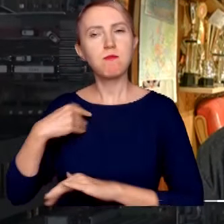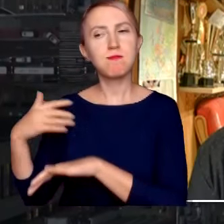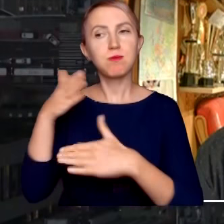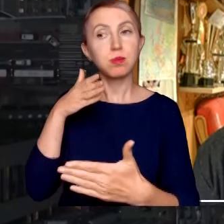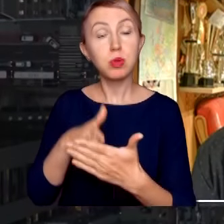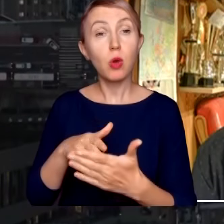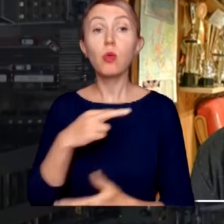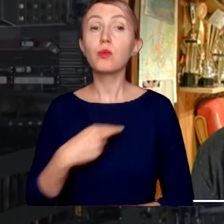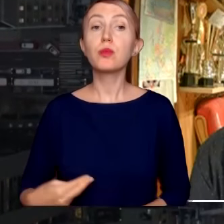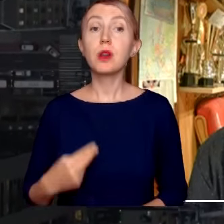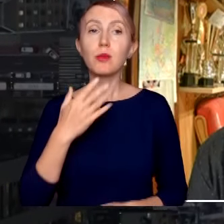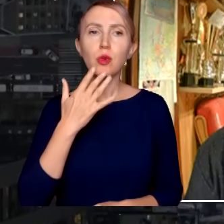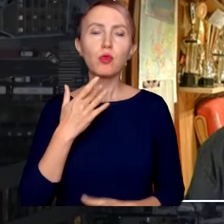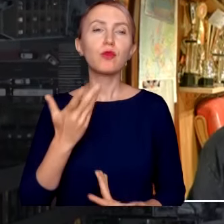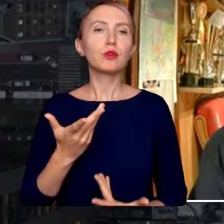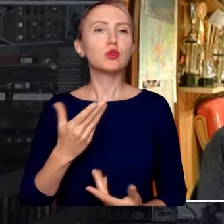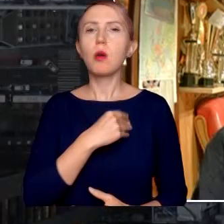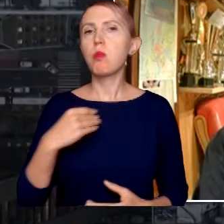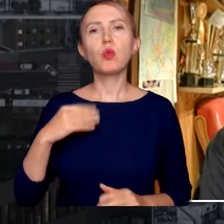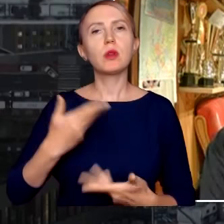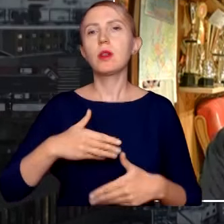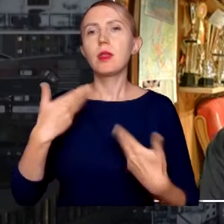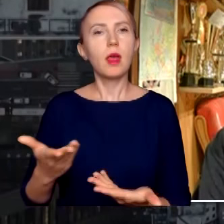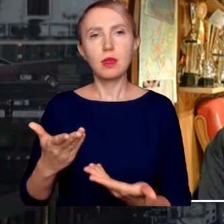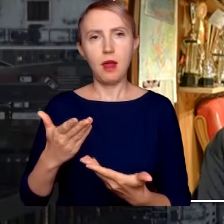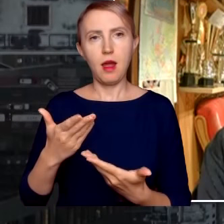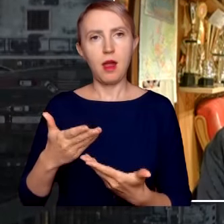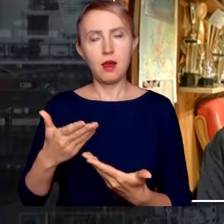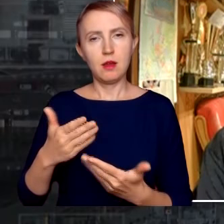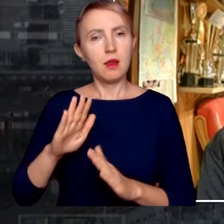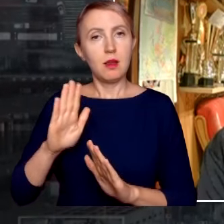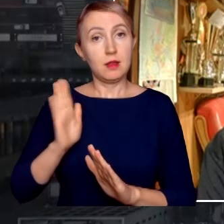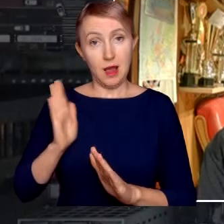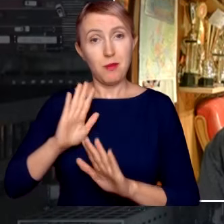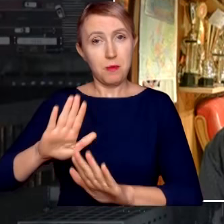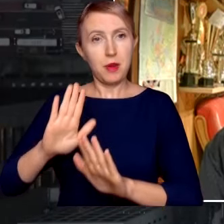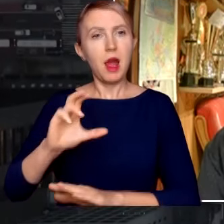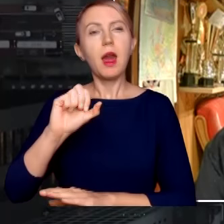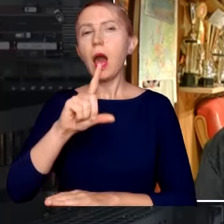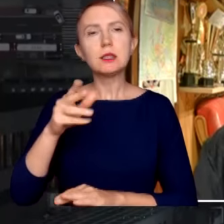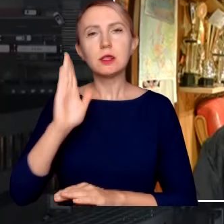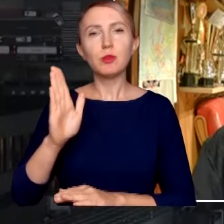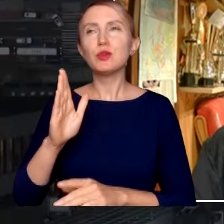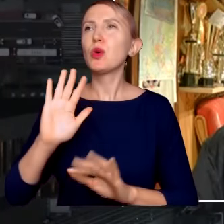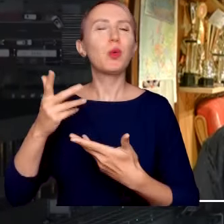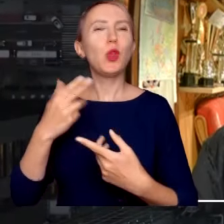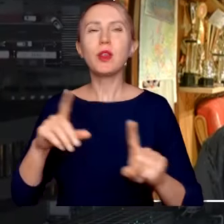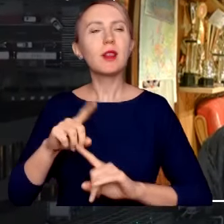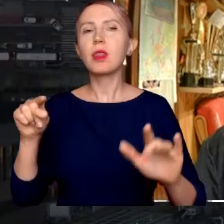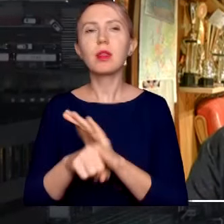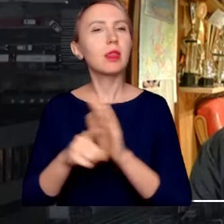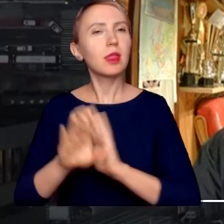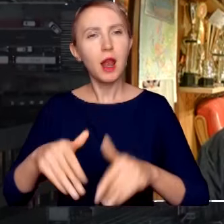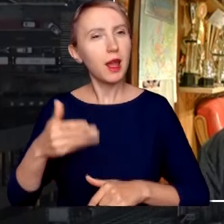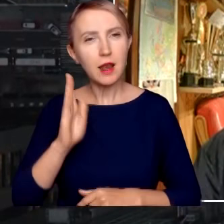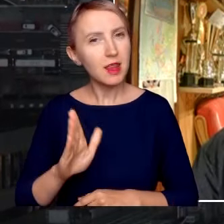premier mówi o tym, że nie będzie Polska udzielała azylu, to nie oznacza, że do Polski nie będą trafiali nielegalni migranci. To oznacza, że osoby,